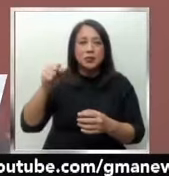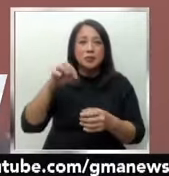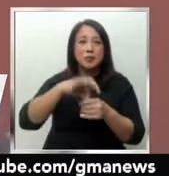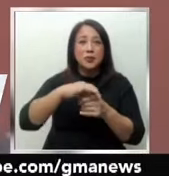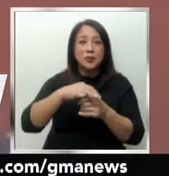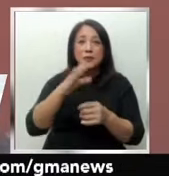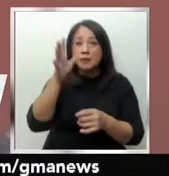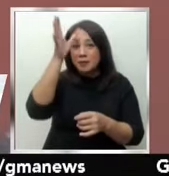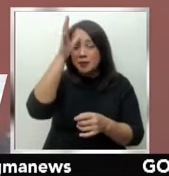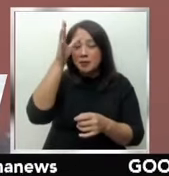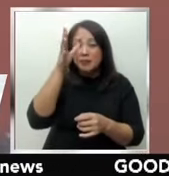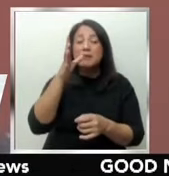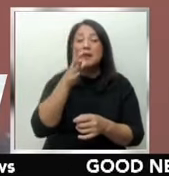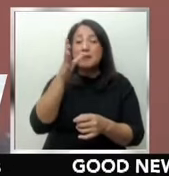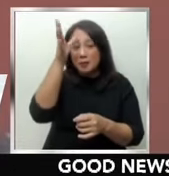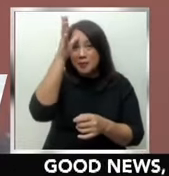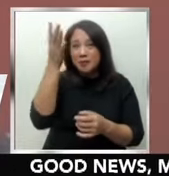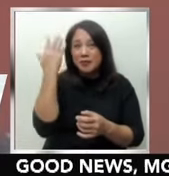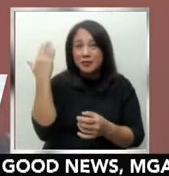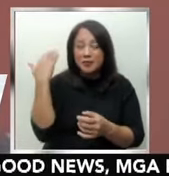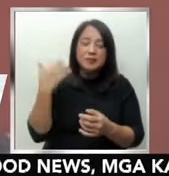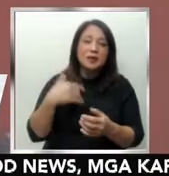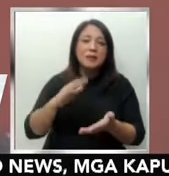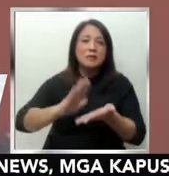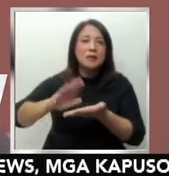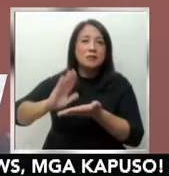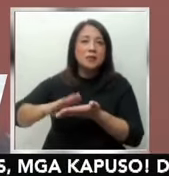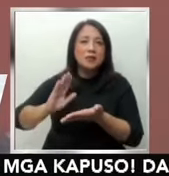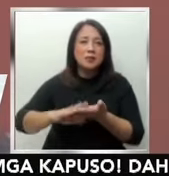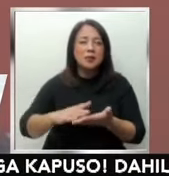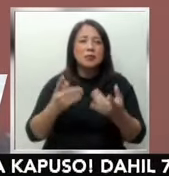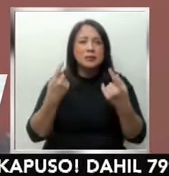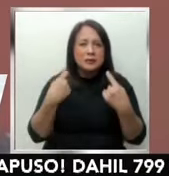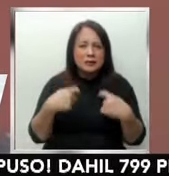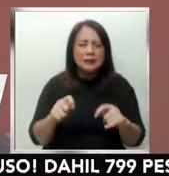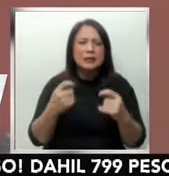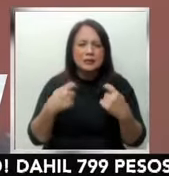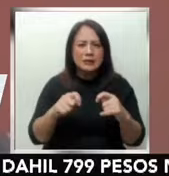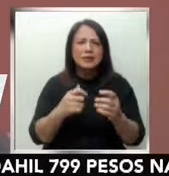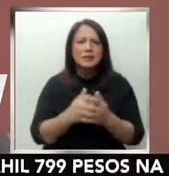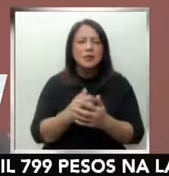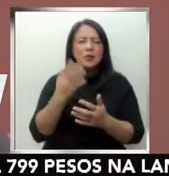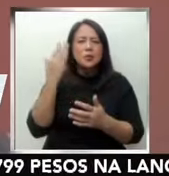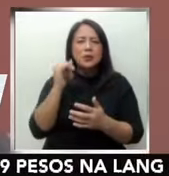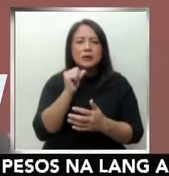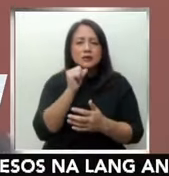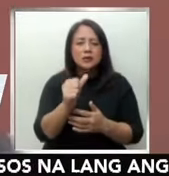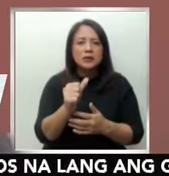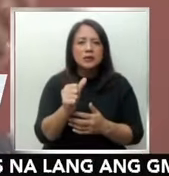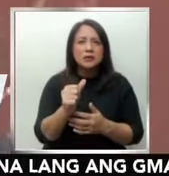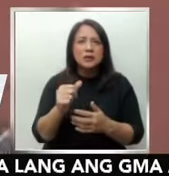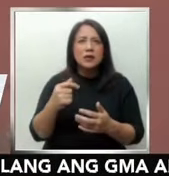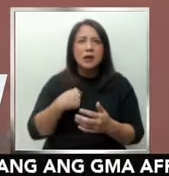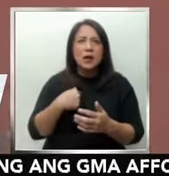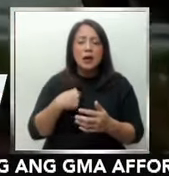tumataas ang presyo ay sinasabi natin Bakit hindi ng ang ating mga kababayan ay sila na magtanim